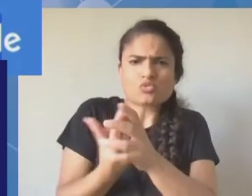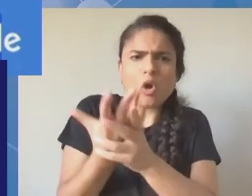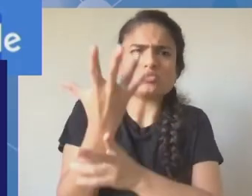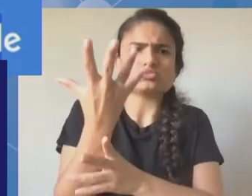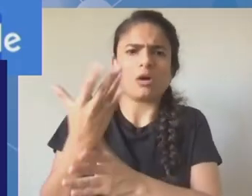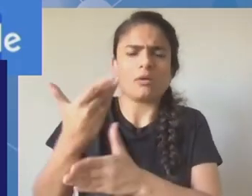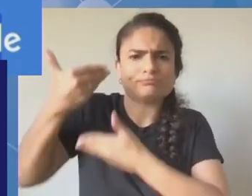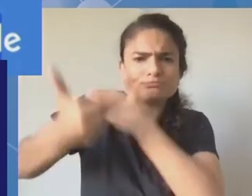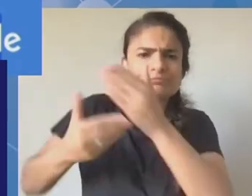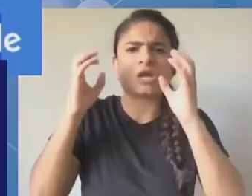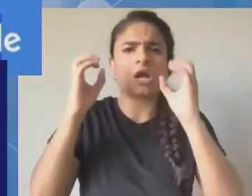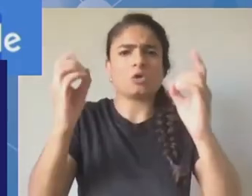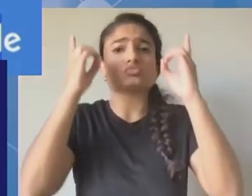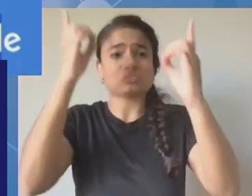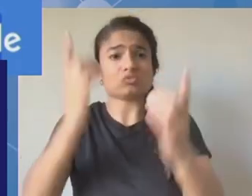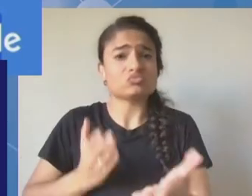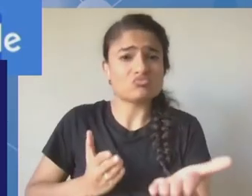兴得知